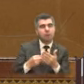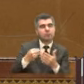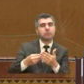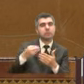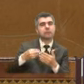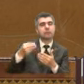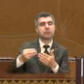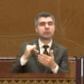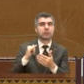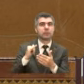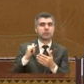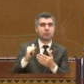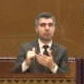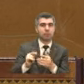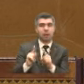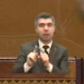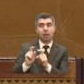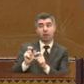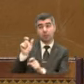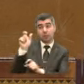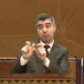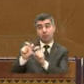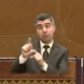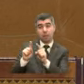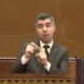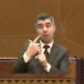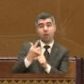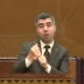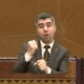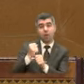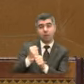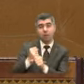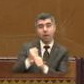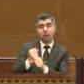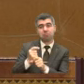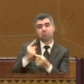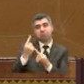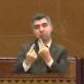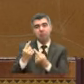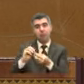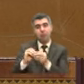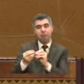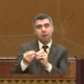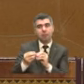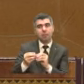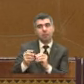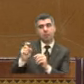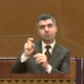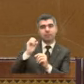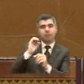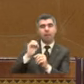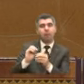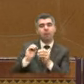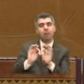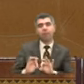كدفع الاجير اللي عنده حادث الشغل تيقول بالناقص والله يسامح. اشنا هي الاجراءات اللي غادير السيد الوزير باش تبسطوا لنا هذه